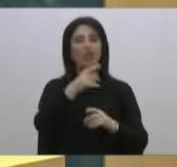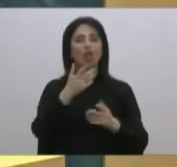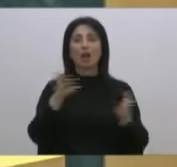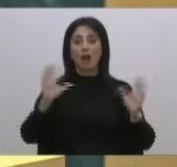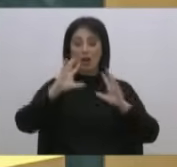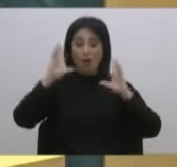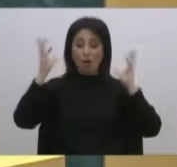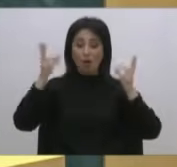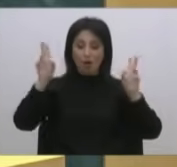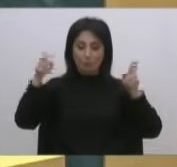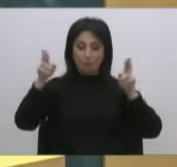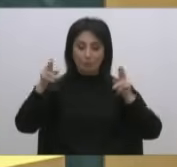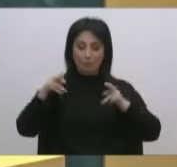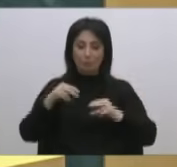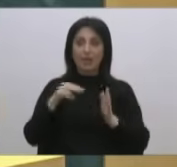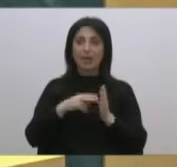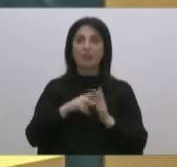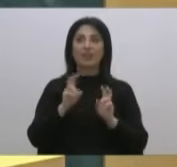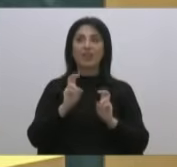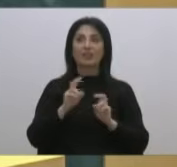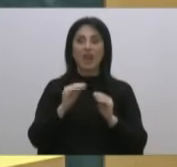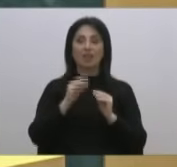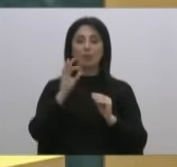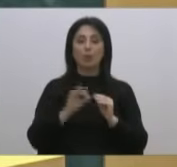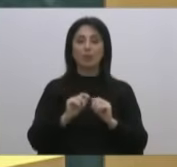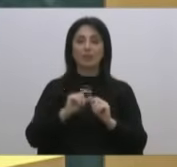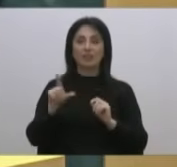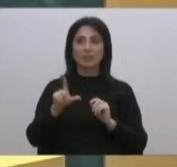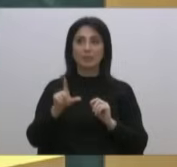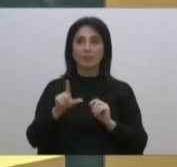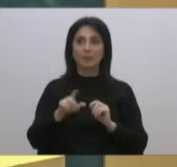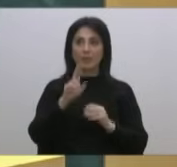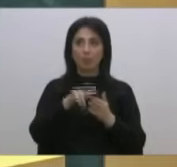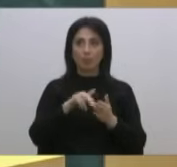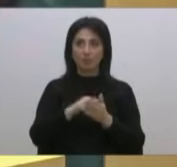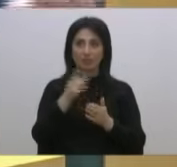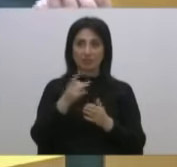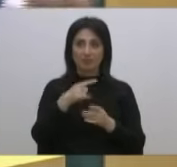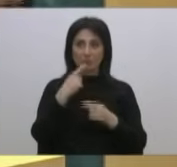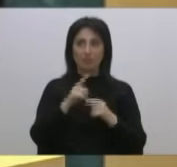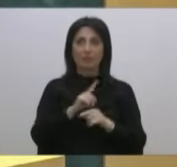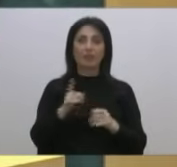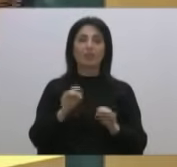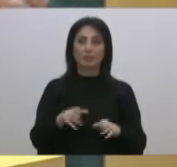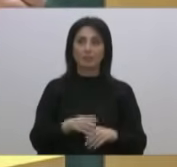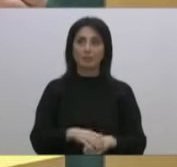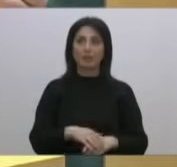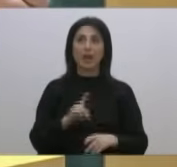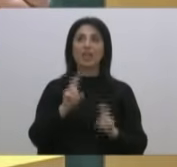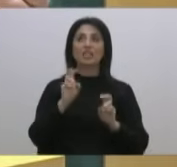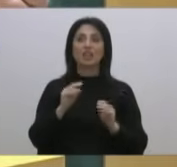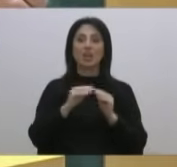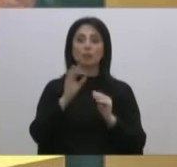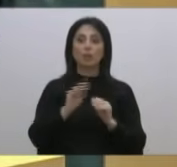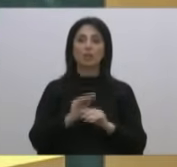gade, am mai zhire bulebars. Raz nișnau 10% ani zda. Odișki de vergi la sirul sau obruh, magra vraucuna. Raz